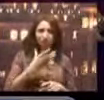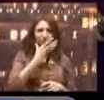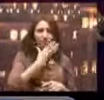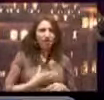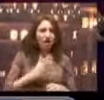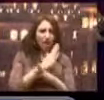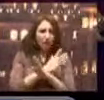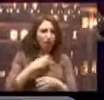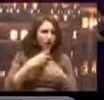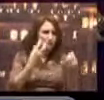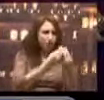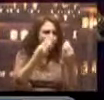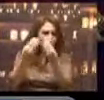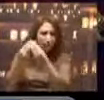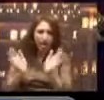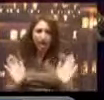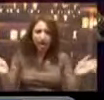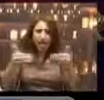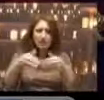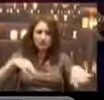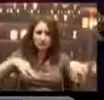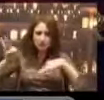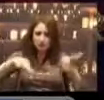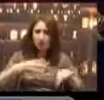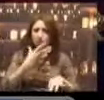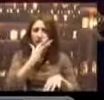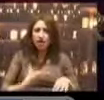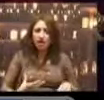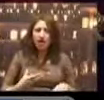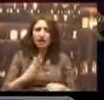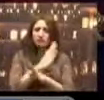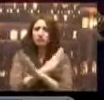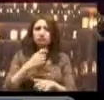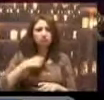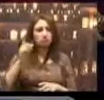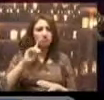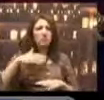ولا لحزب الحريه والعداله، وانا بحترم الناس دي جدا وبحترم غيرهم جدا جدا جدا.